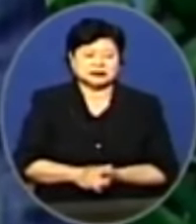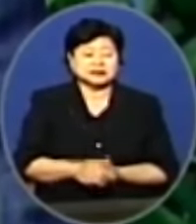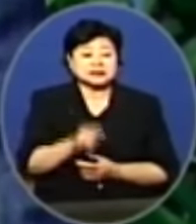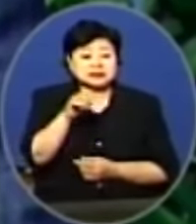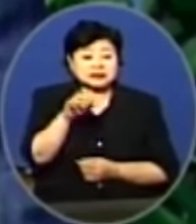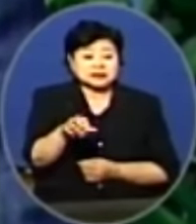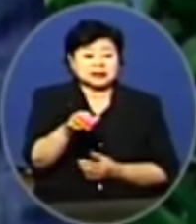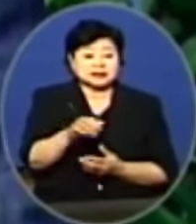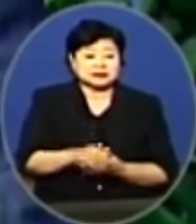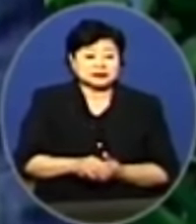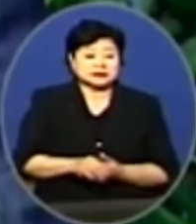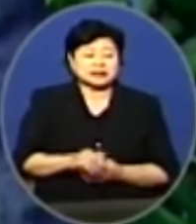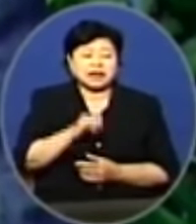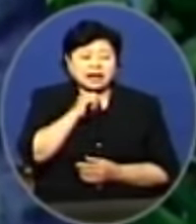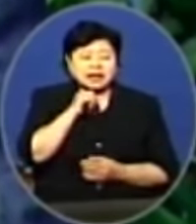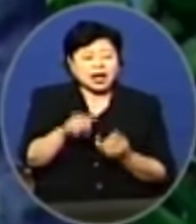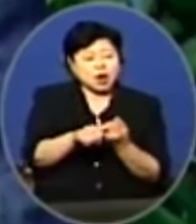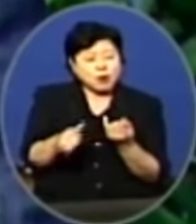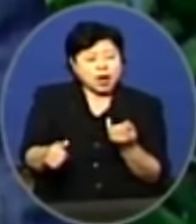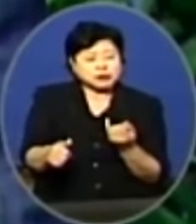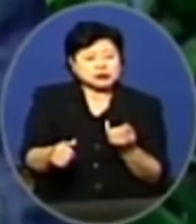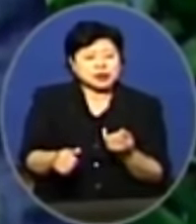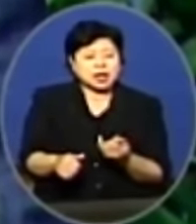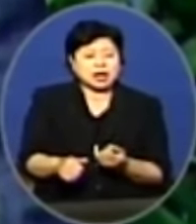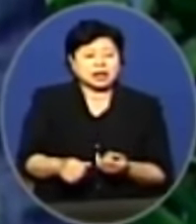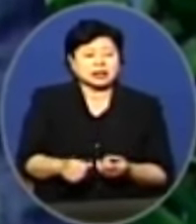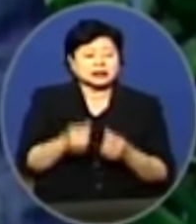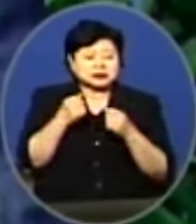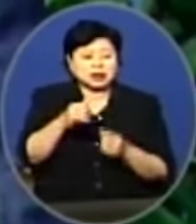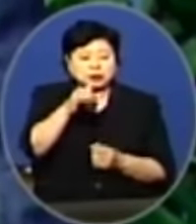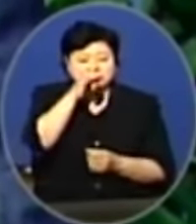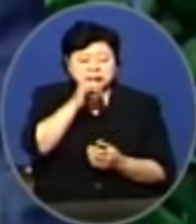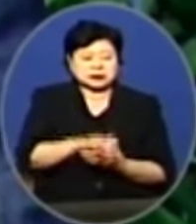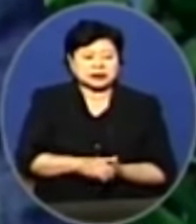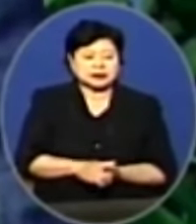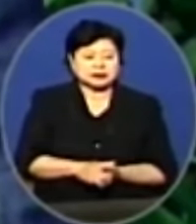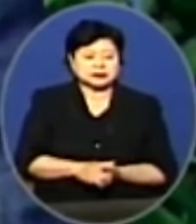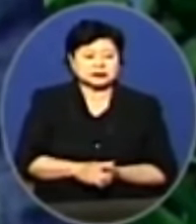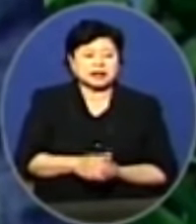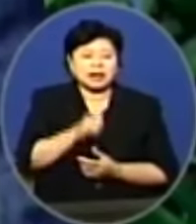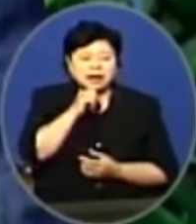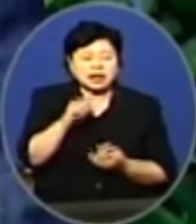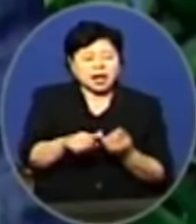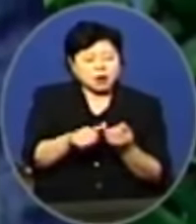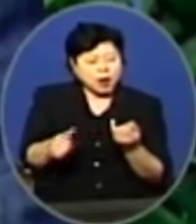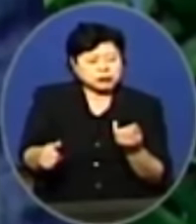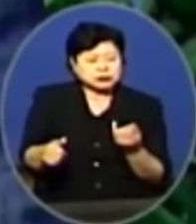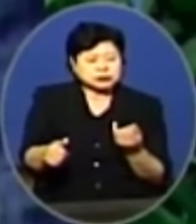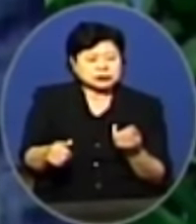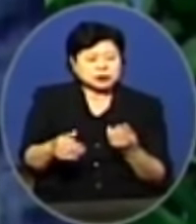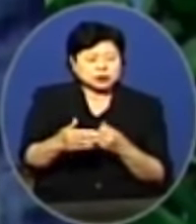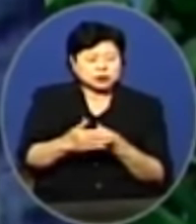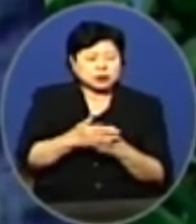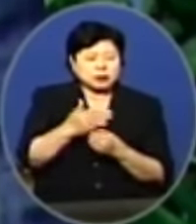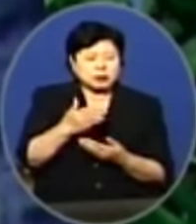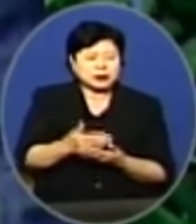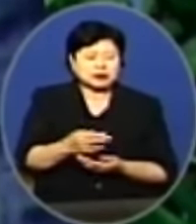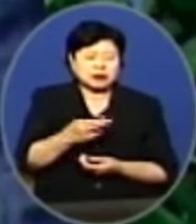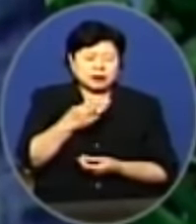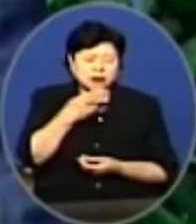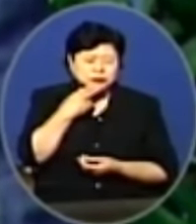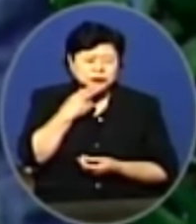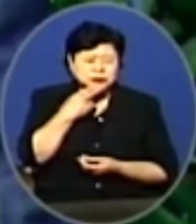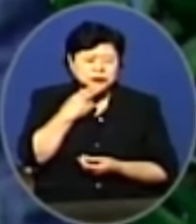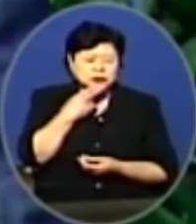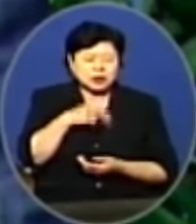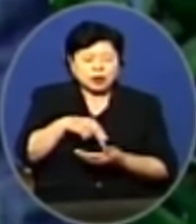그게 가난한 과부가 그 도시에 살았습니다. 가난한 과부라는 것은 도움을 받을 수 없는